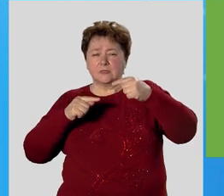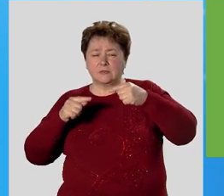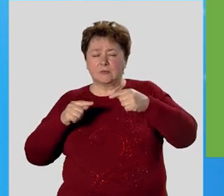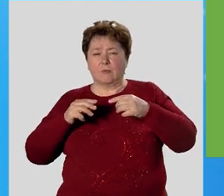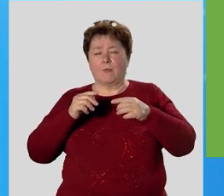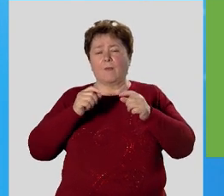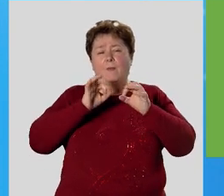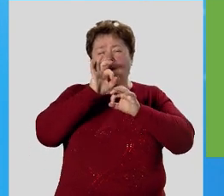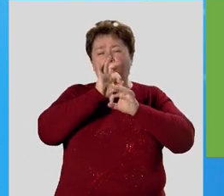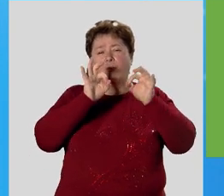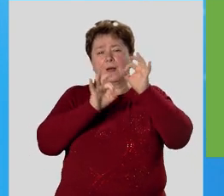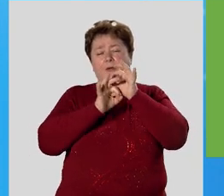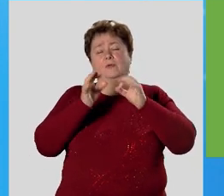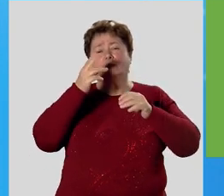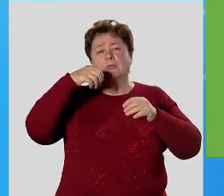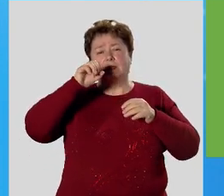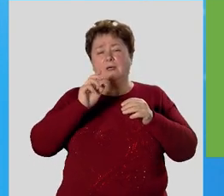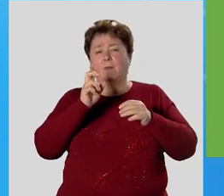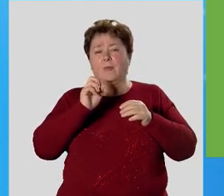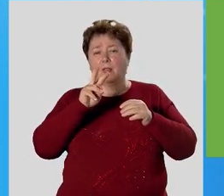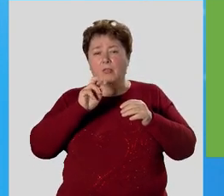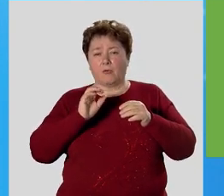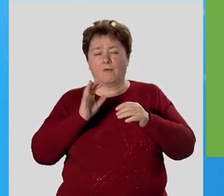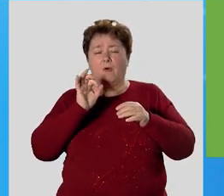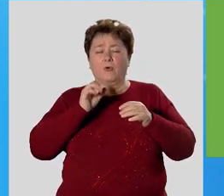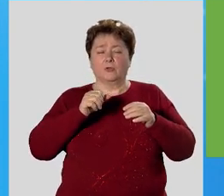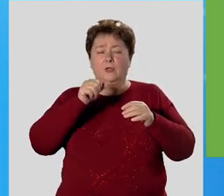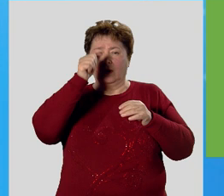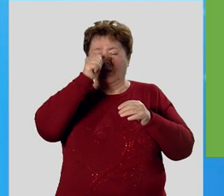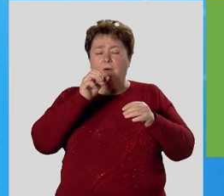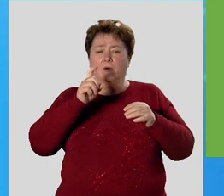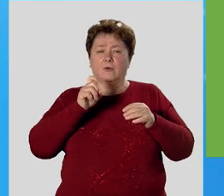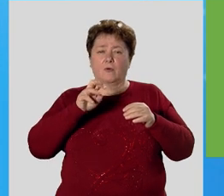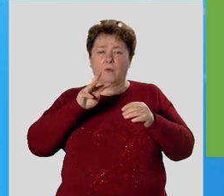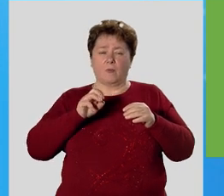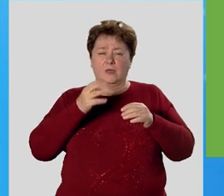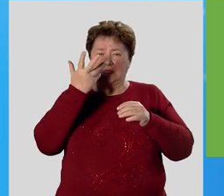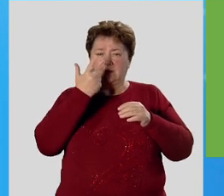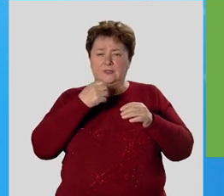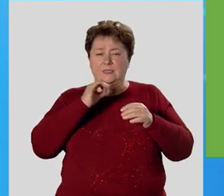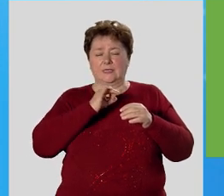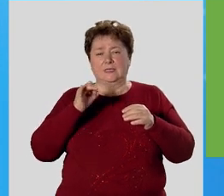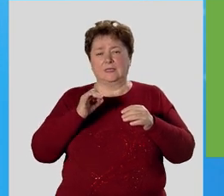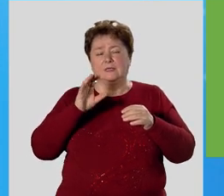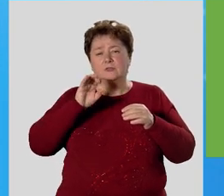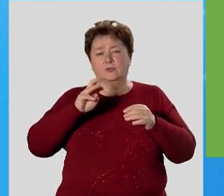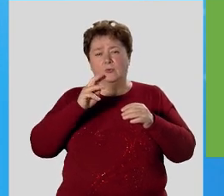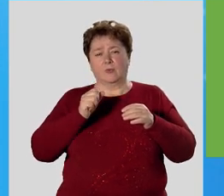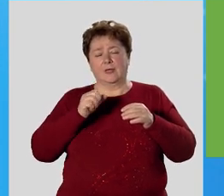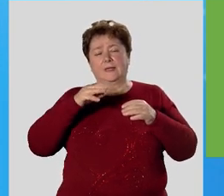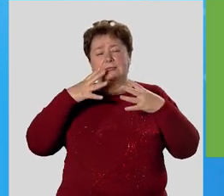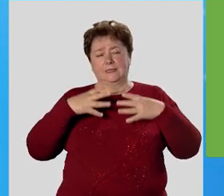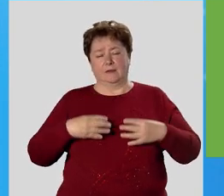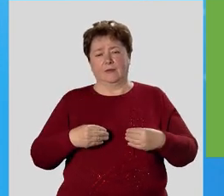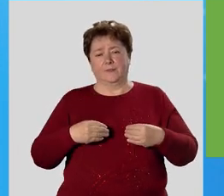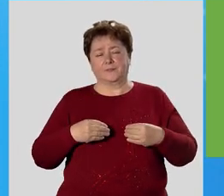спирализованных молекул ДНК и белков, от греческого «хрома» – цвет и «сома» –